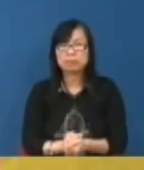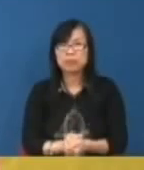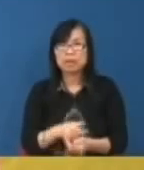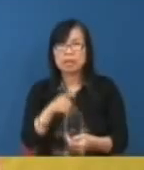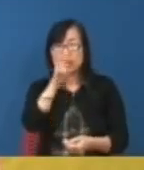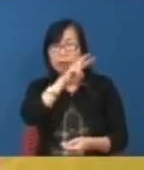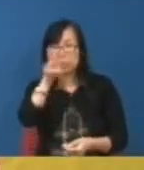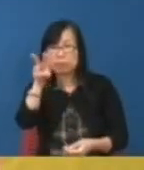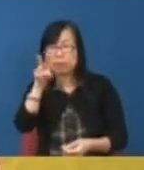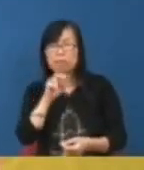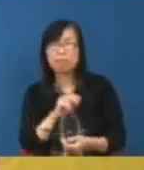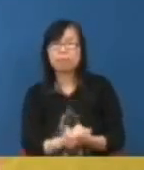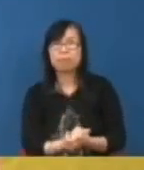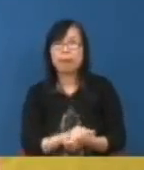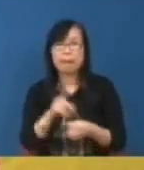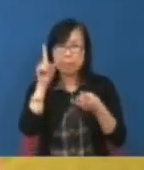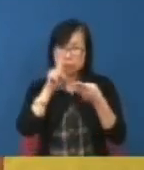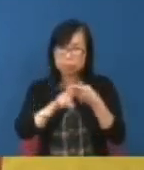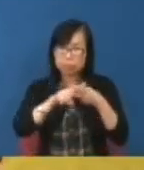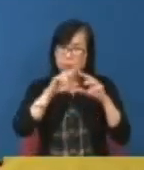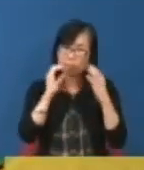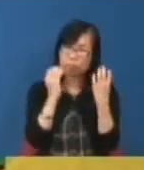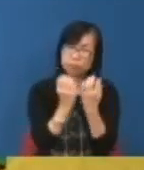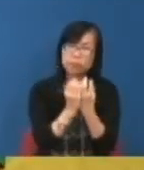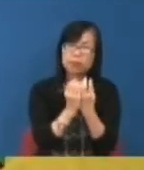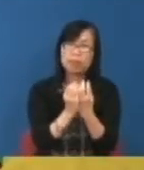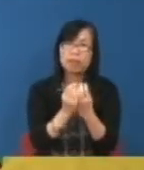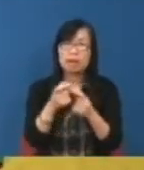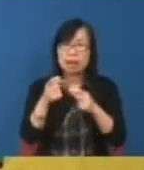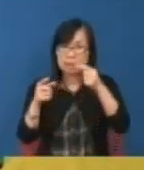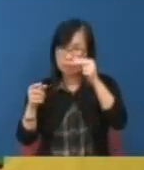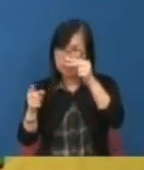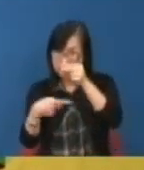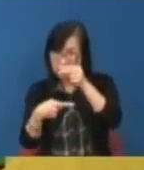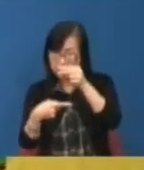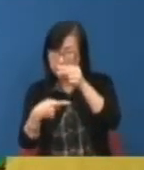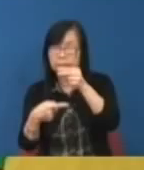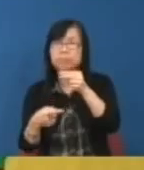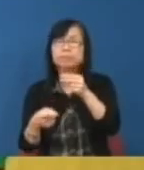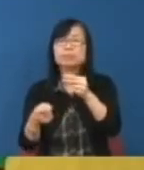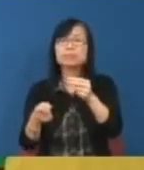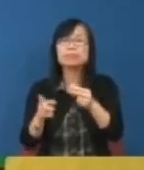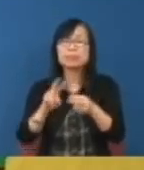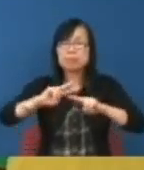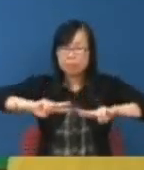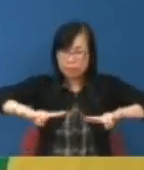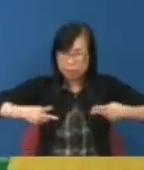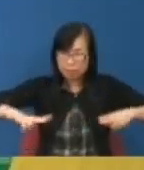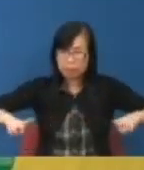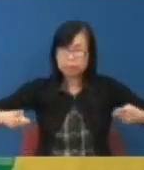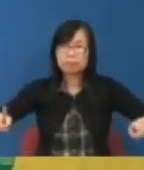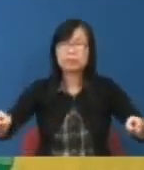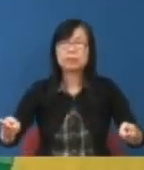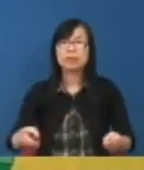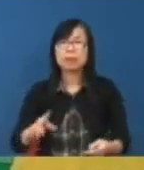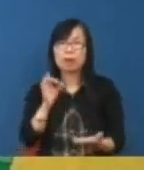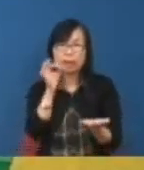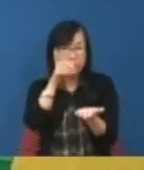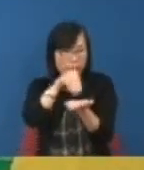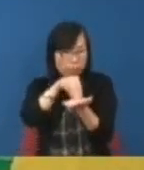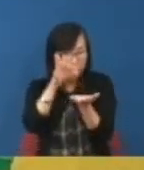回整個民主黨在回歸以來整個民主運動發展的、那個、我無論是定位、